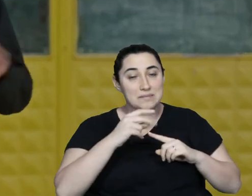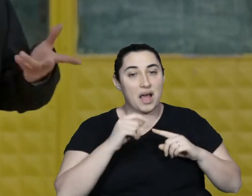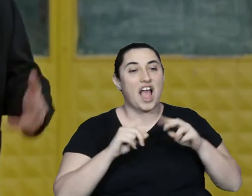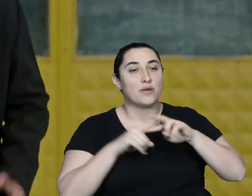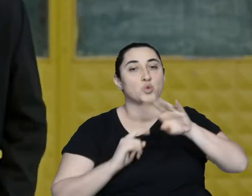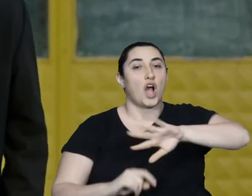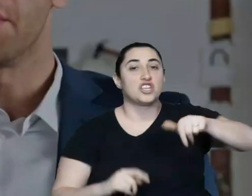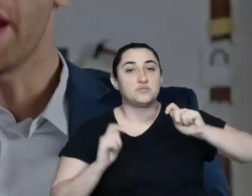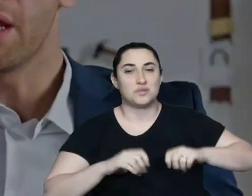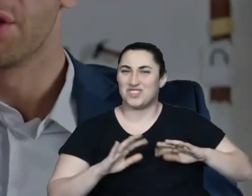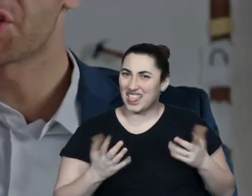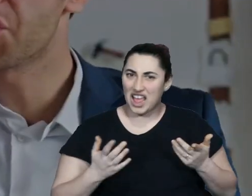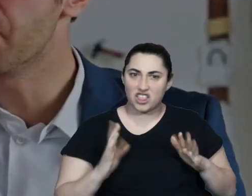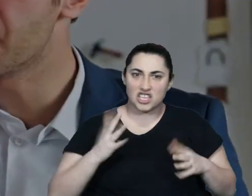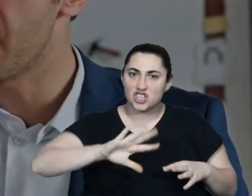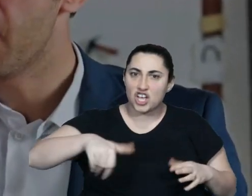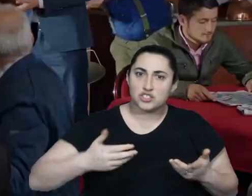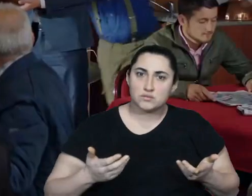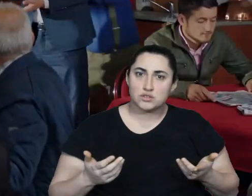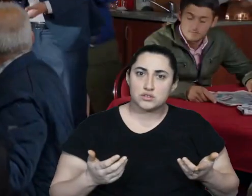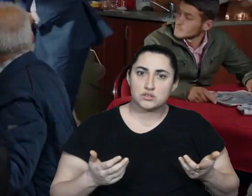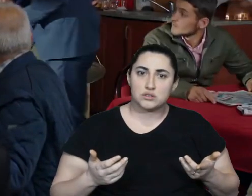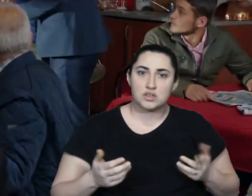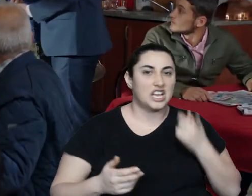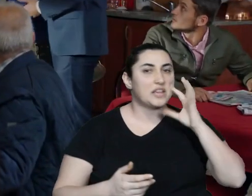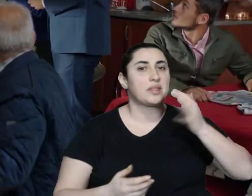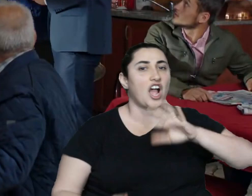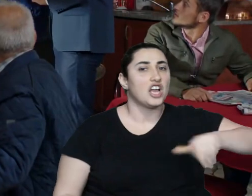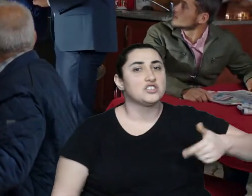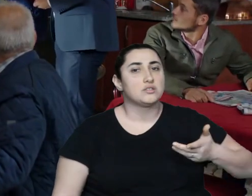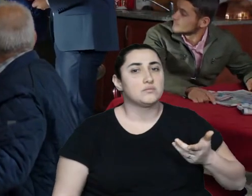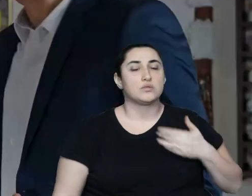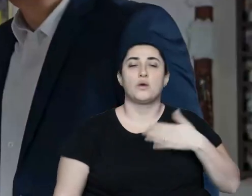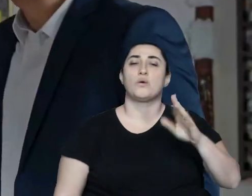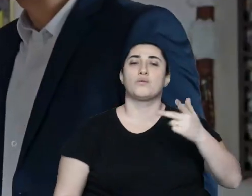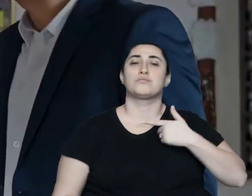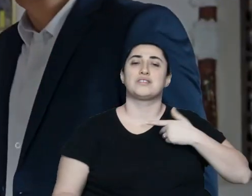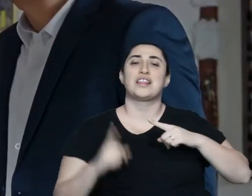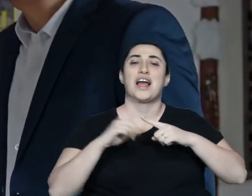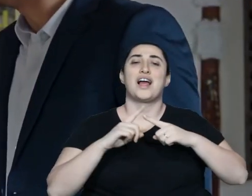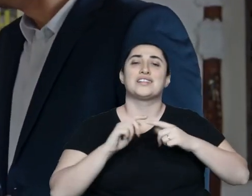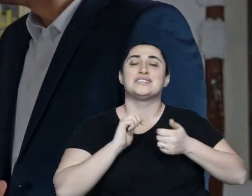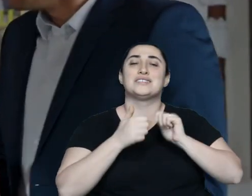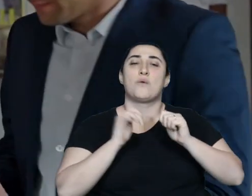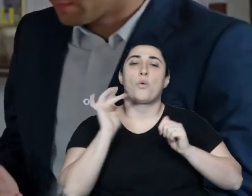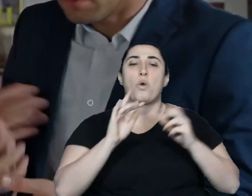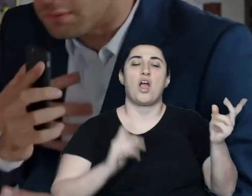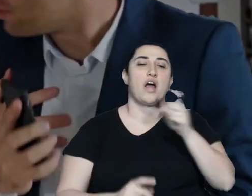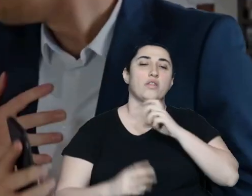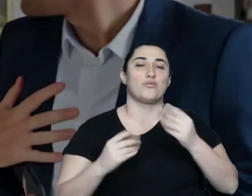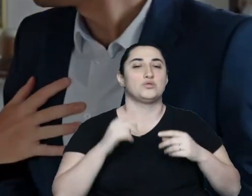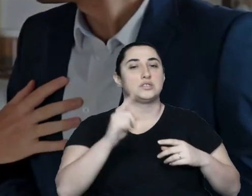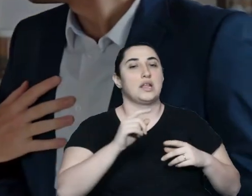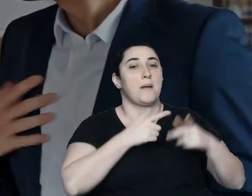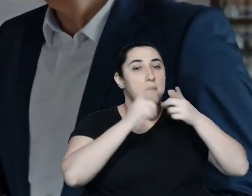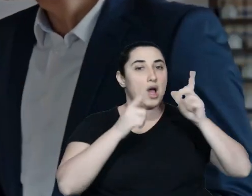deniyorsa Aysu'yu kaçırmış. Ne? Nasıl kaçırmış ya? Kim neyi kaçırmış? Ya yok, bizim Taraklı spor gol kaçırmış da. Sen de